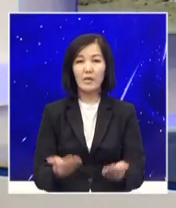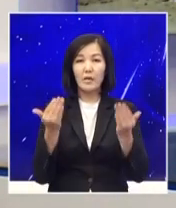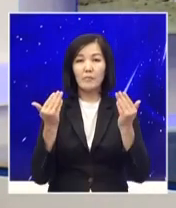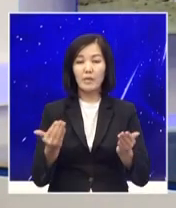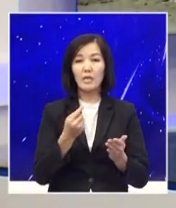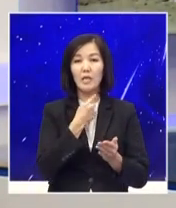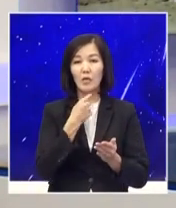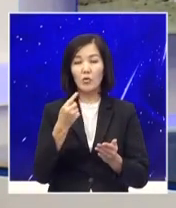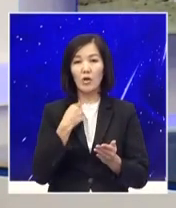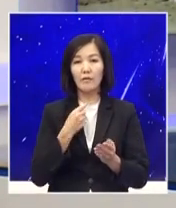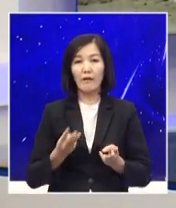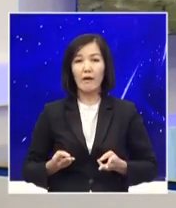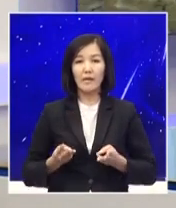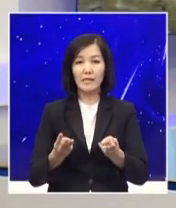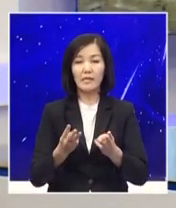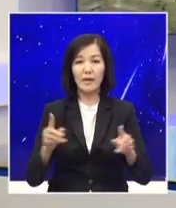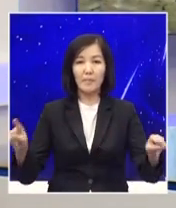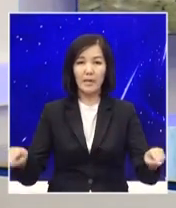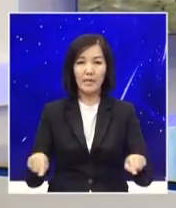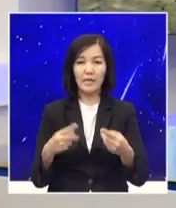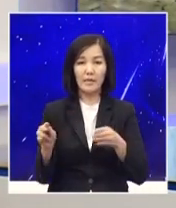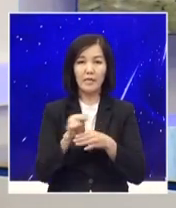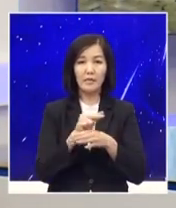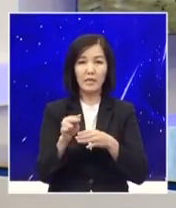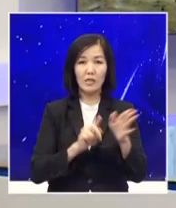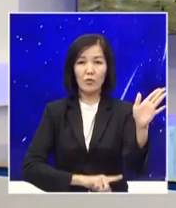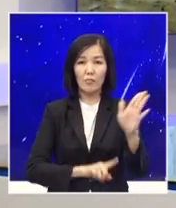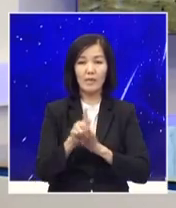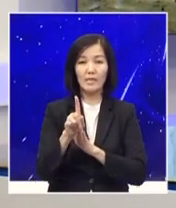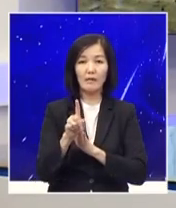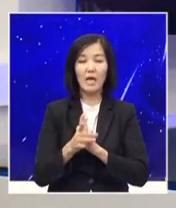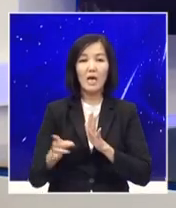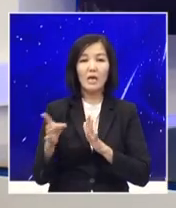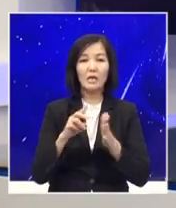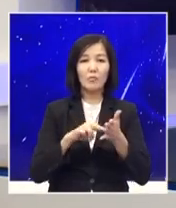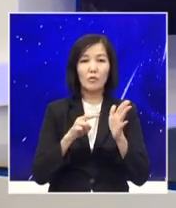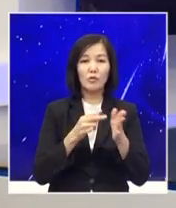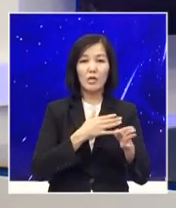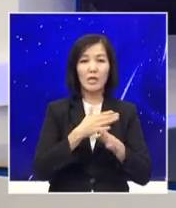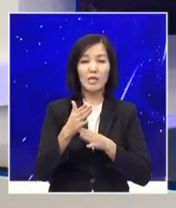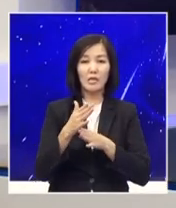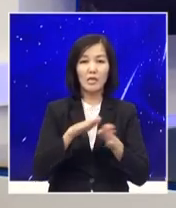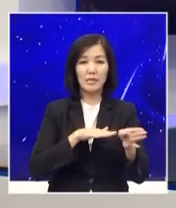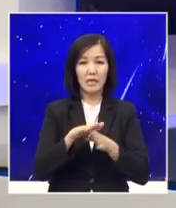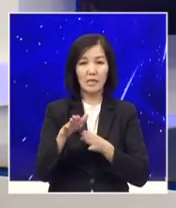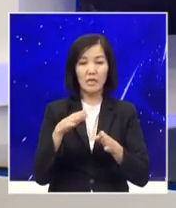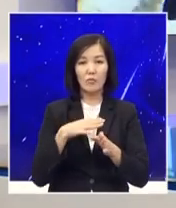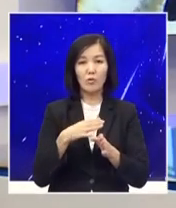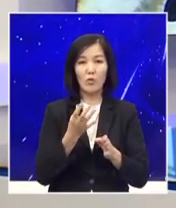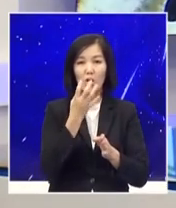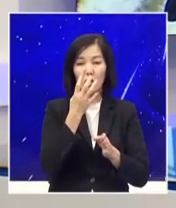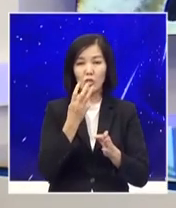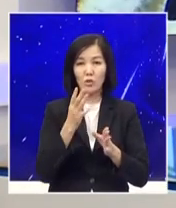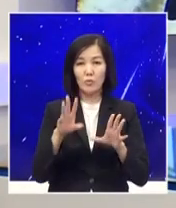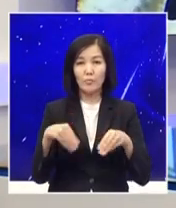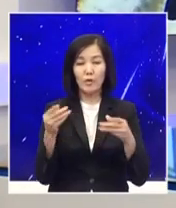Биыл Талдықорғандағы қазандықтарды модернизациялау жұмыстары басталды. Ол республикалық бюджет есебінен іске асырылып отыр. Жылу беру